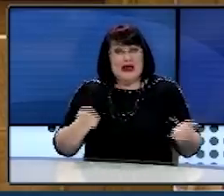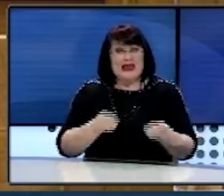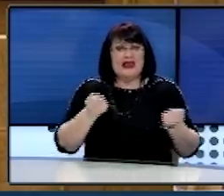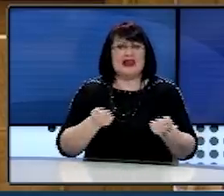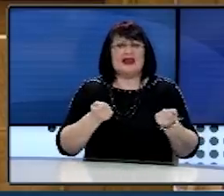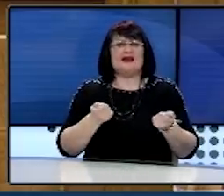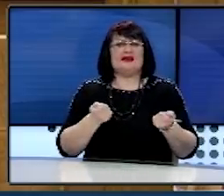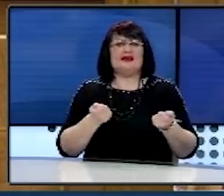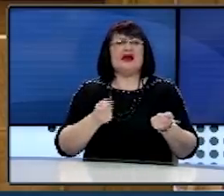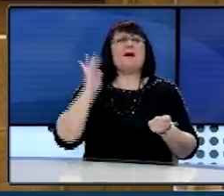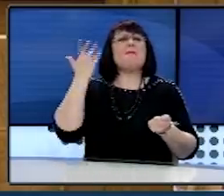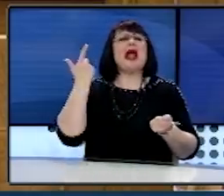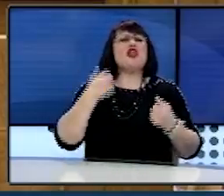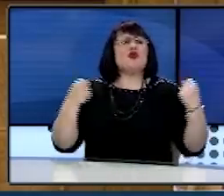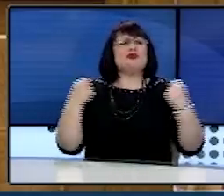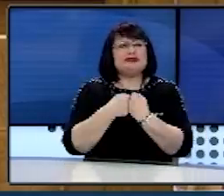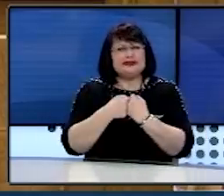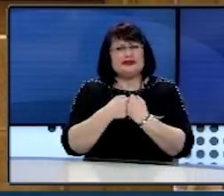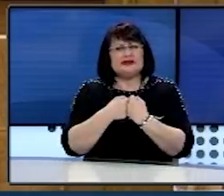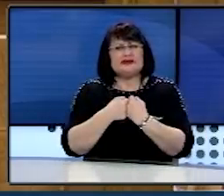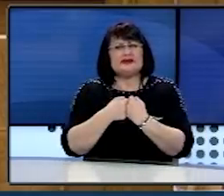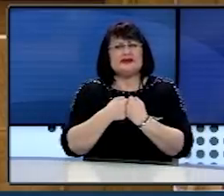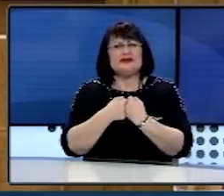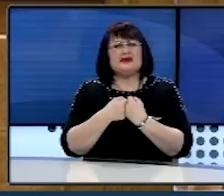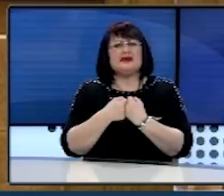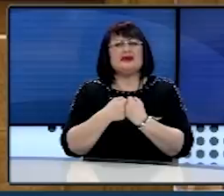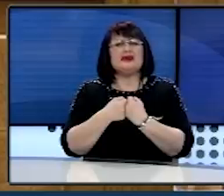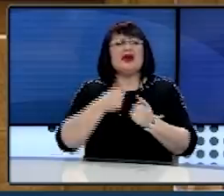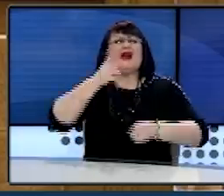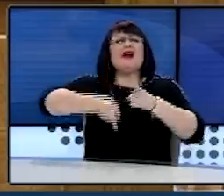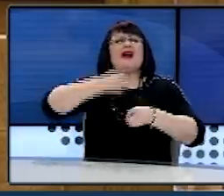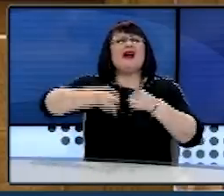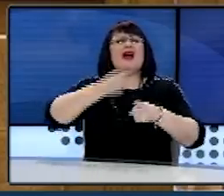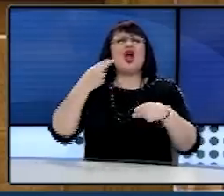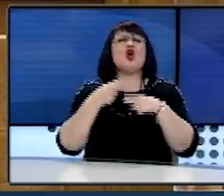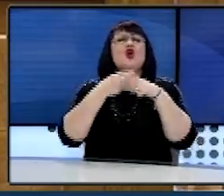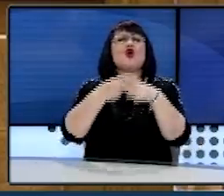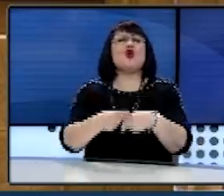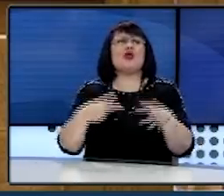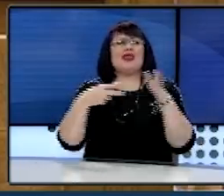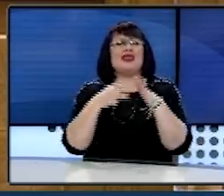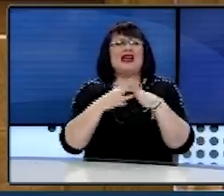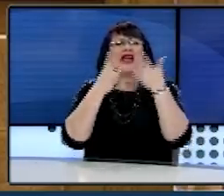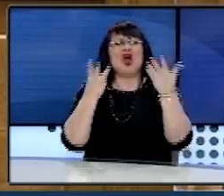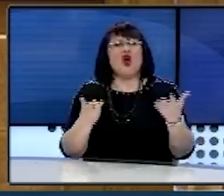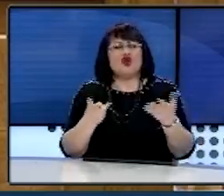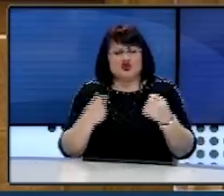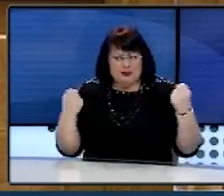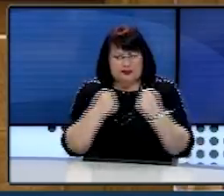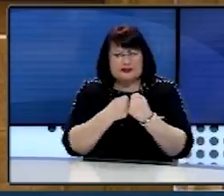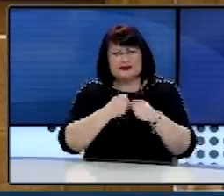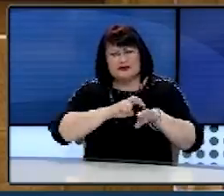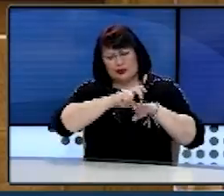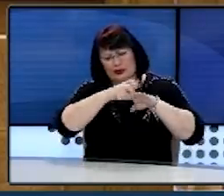διαδραματίζονταν σκηνές από παλιό ατύχημα που είχε γίνει στον αστικό σιδηρόδρομο της Ρώμης το 2018, στις